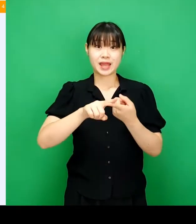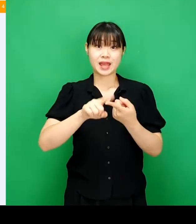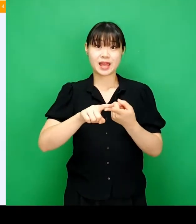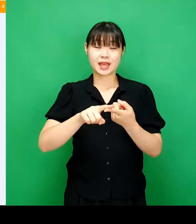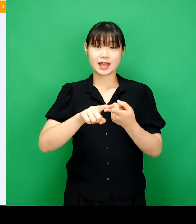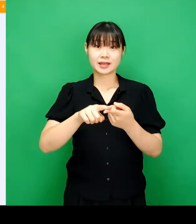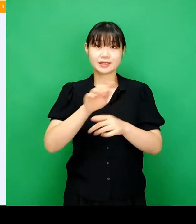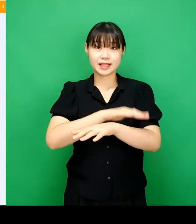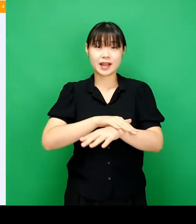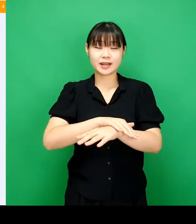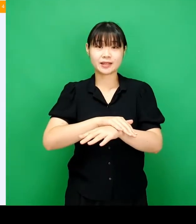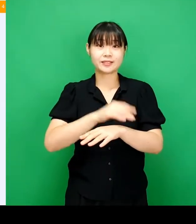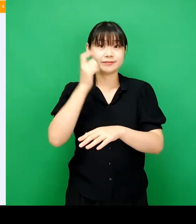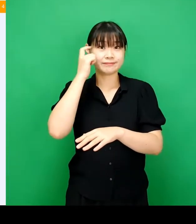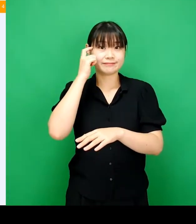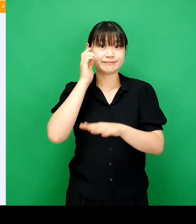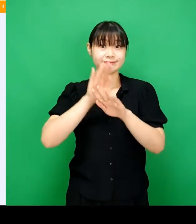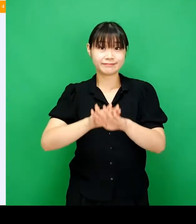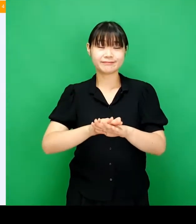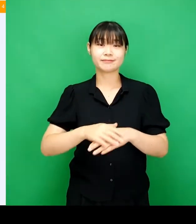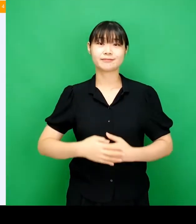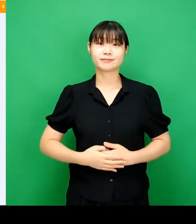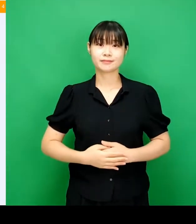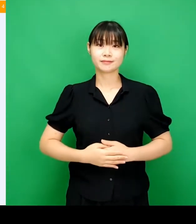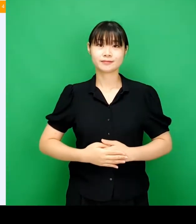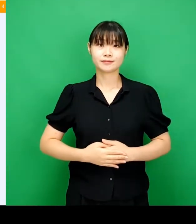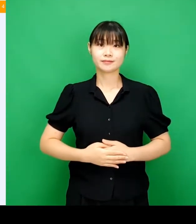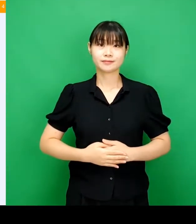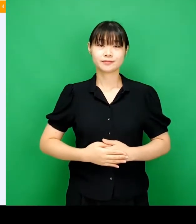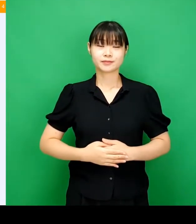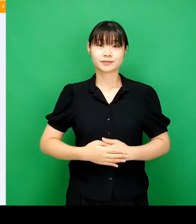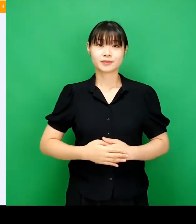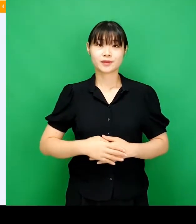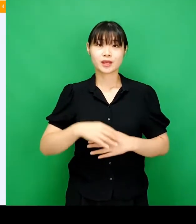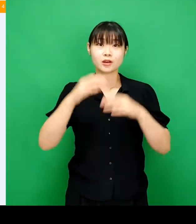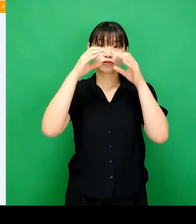있습니다. 이 부분은 참고하시기 바랍니다.